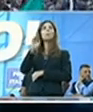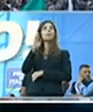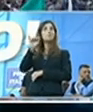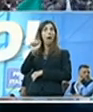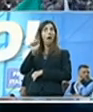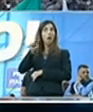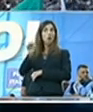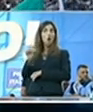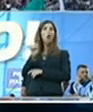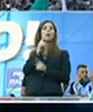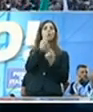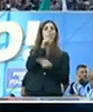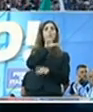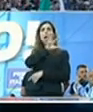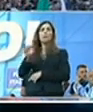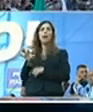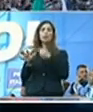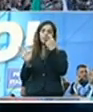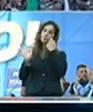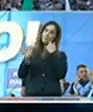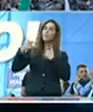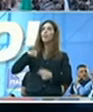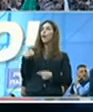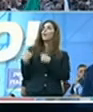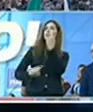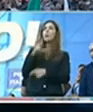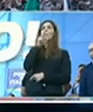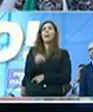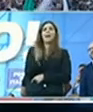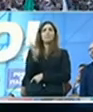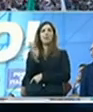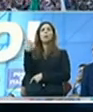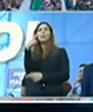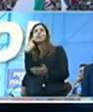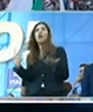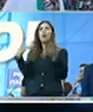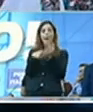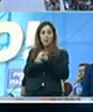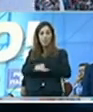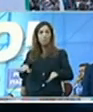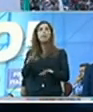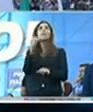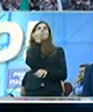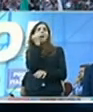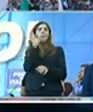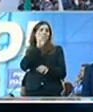la sinistra continua a trascurare, in alcuni casi a considerare un sentimento retrogrado che